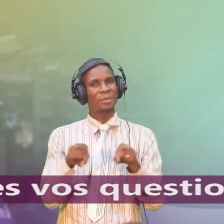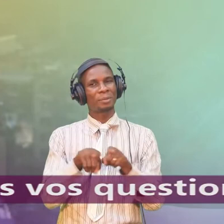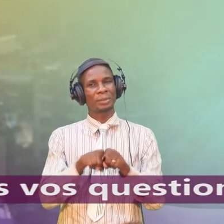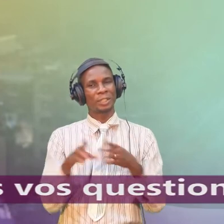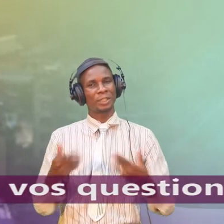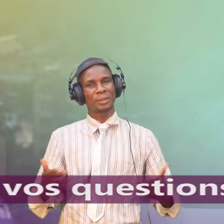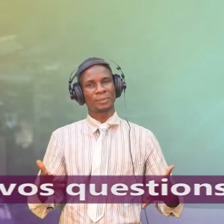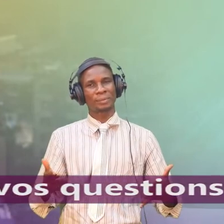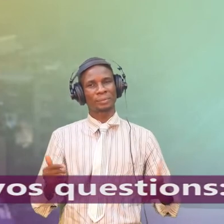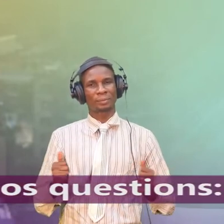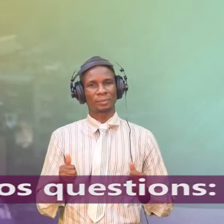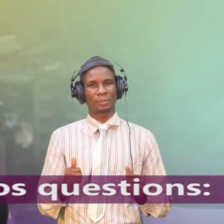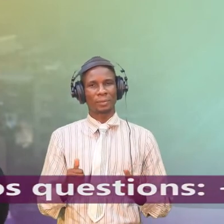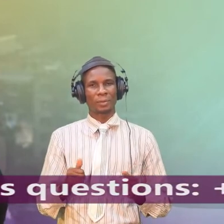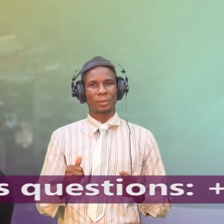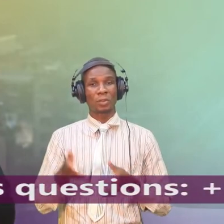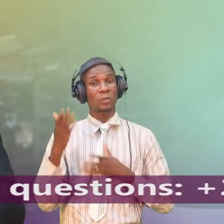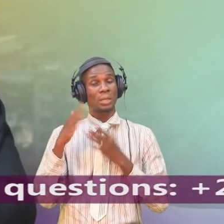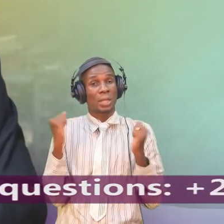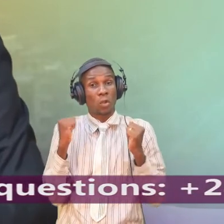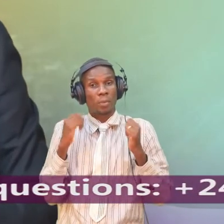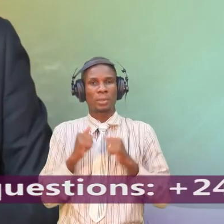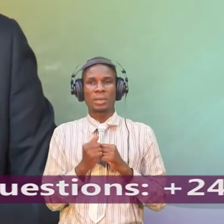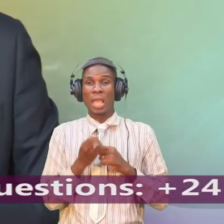zinafundisha sawa sawa, mafundisho ni sawa.